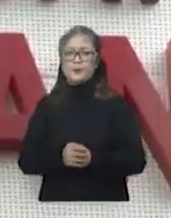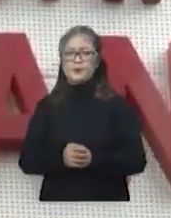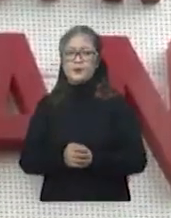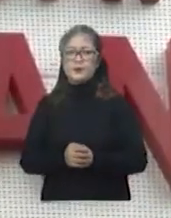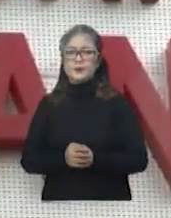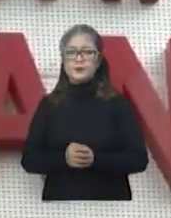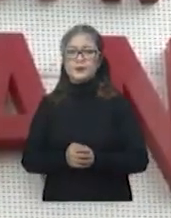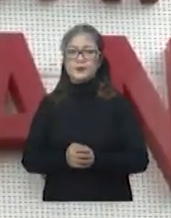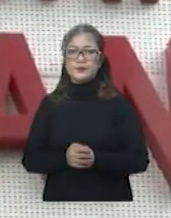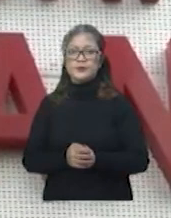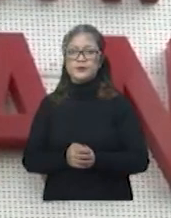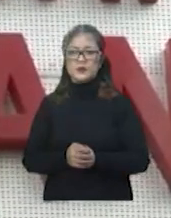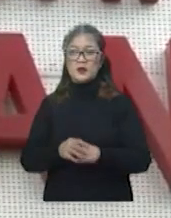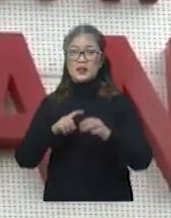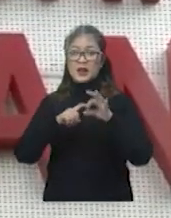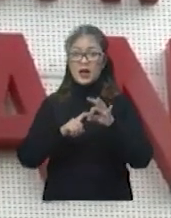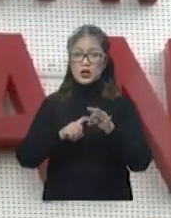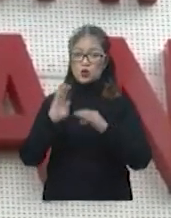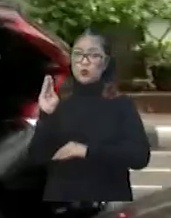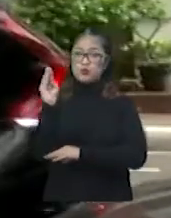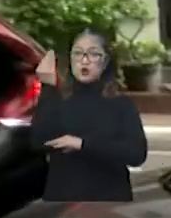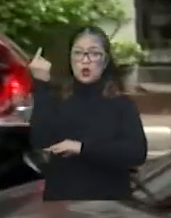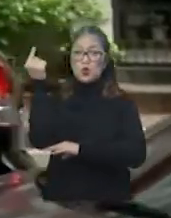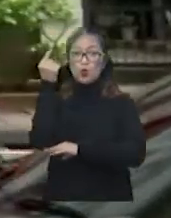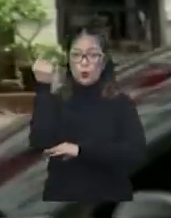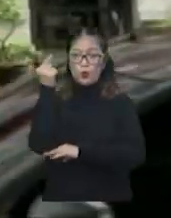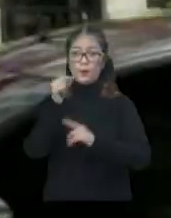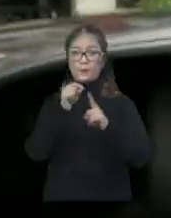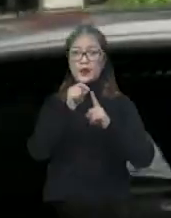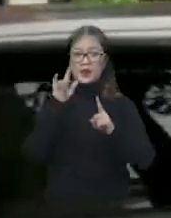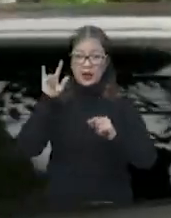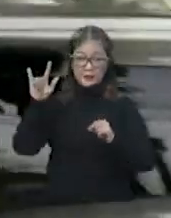akan ditentukan oleh Ketua Umum PDI Perjuangan Megawati Soekarnoputri.